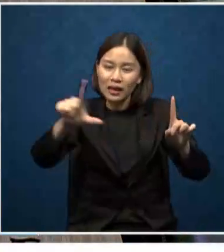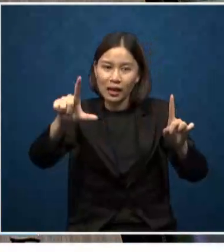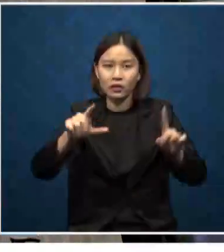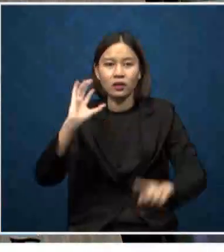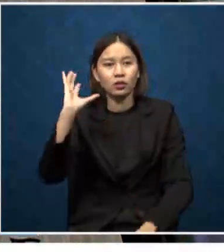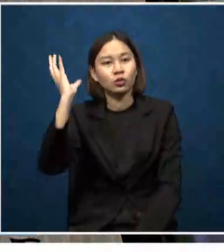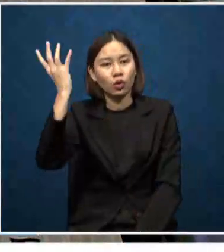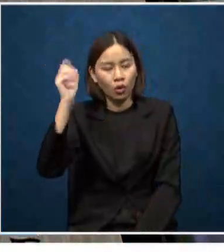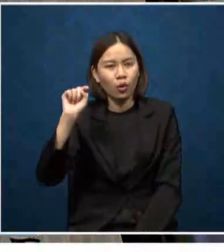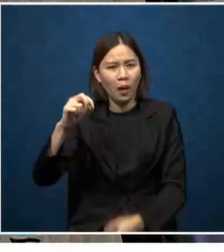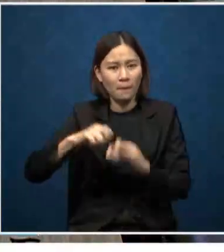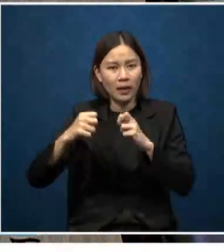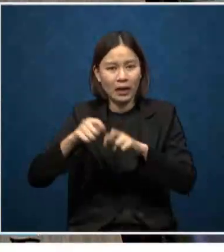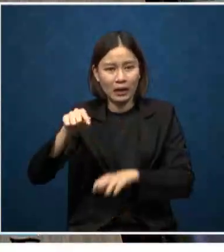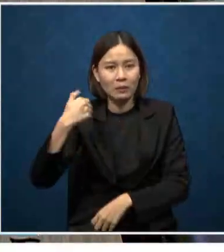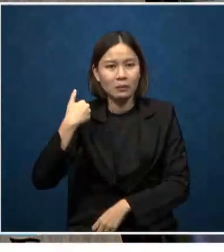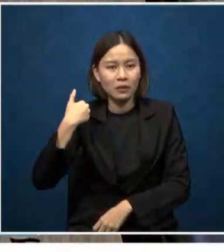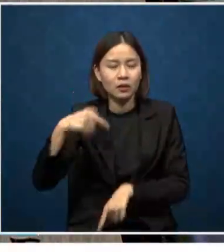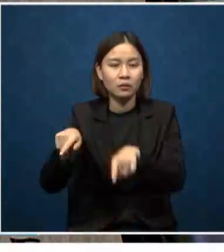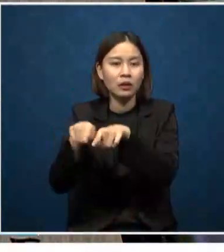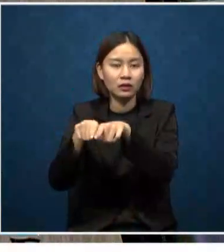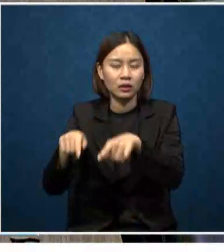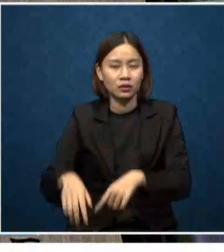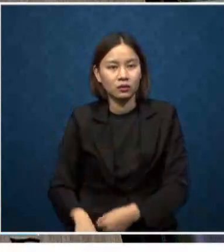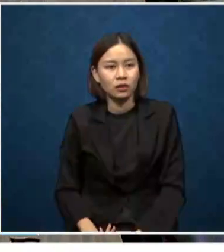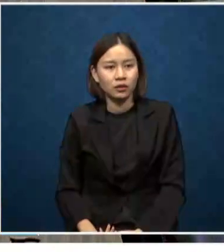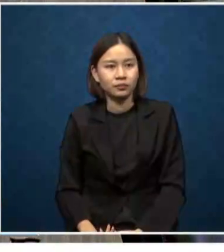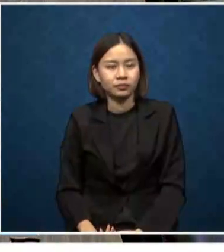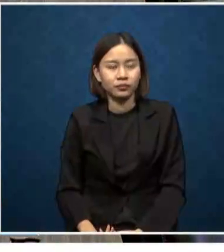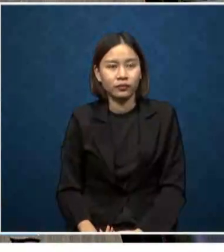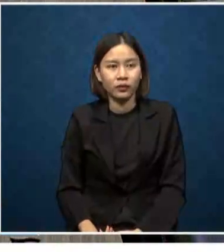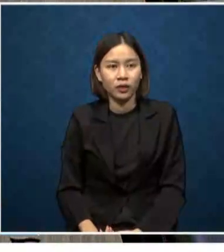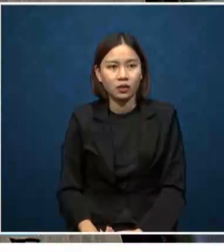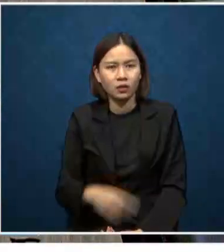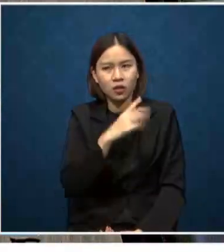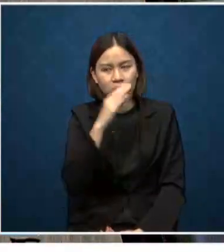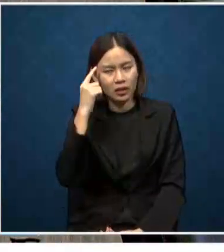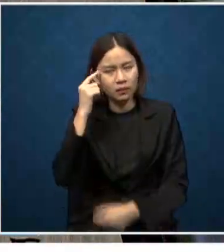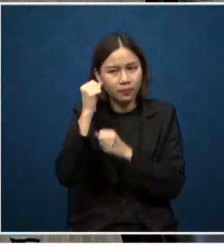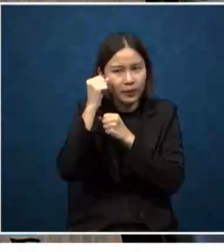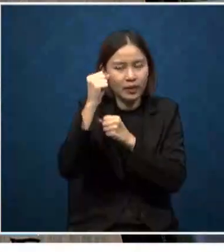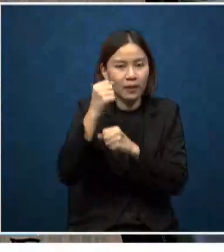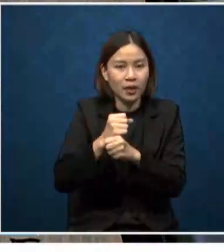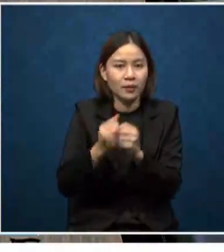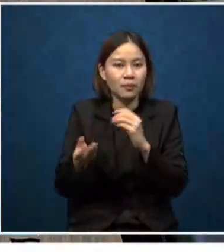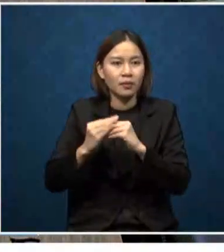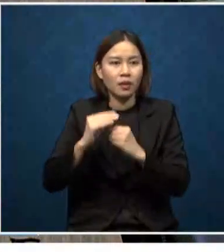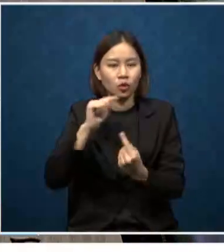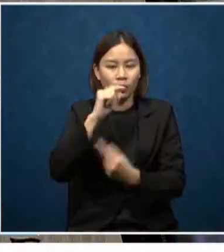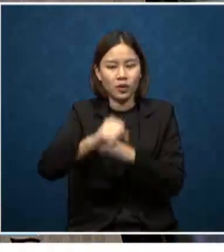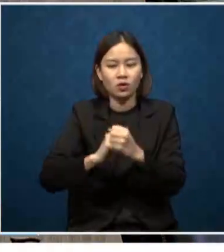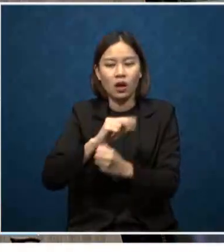โลกเนี่ยเขาก็มีปัญหามากมายเช่นเดียวกันเพราะฉะนั้นท่านก็ท่านพยายามที่จะทำเพิ่มขึ้นนะฮะในปี